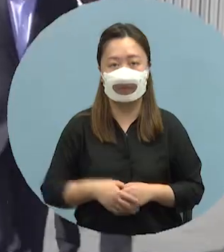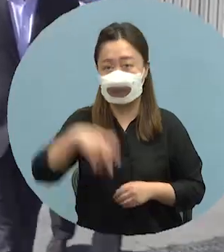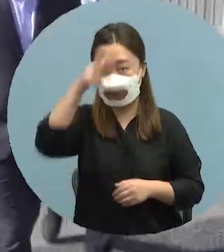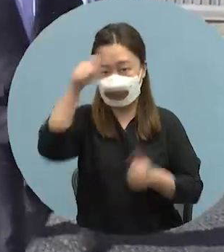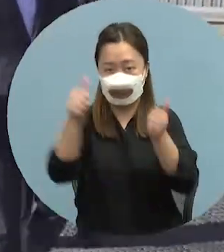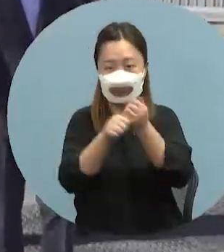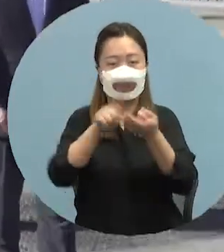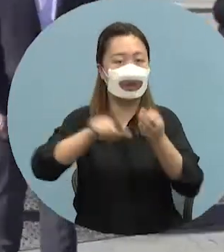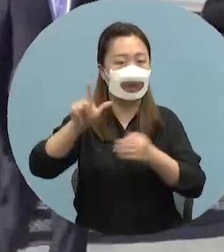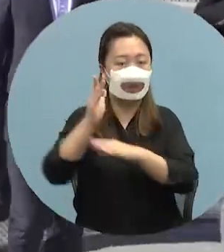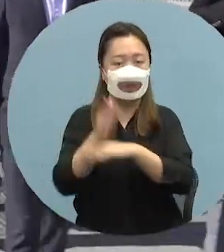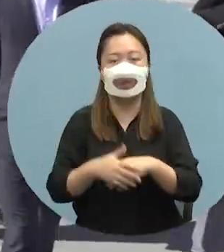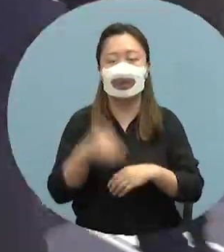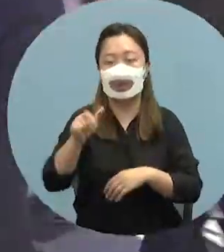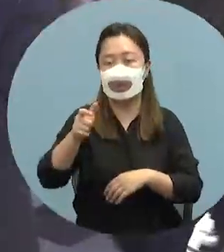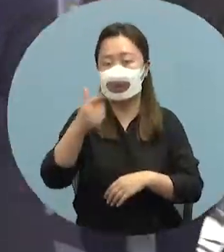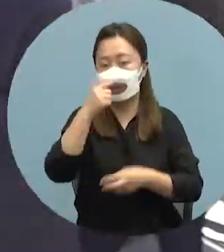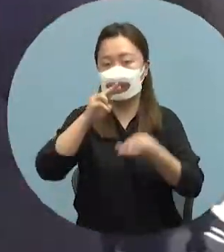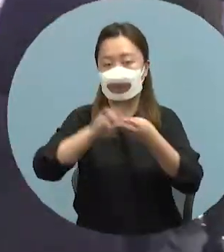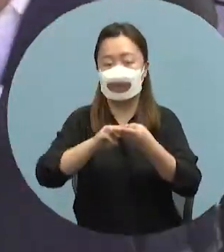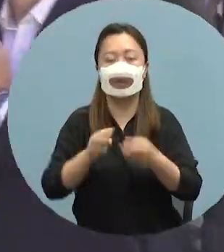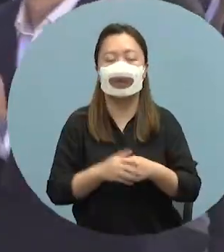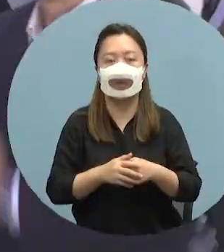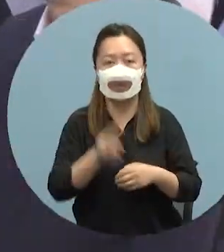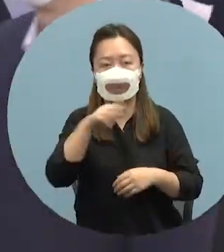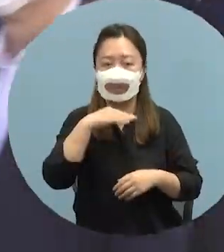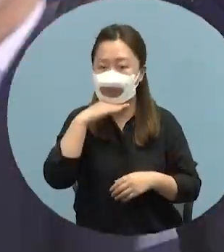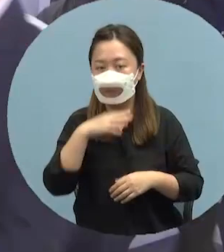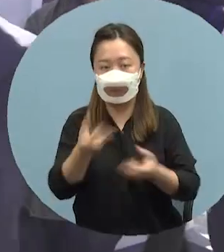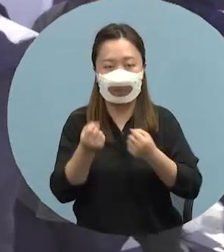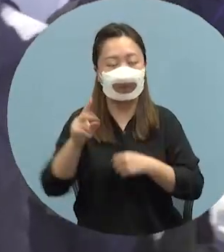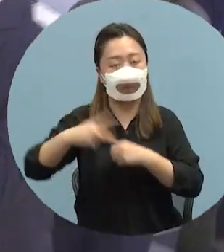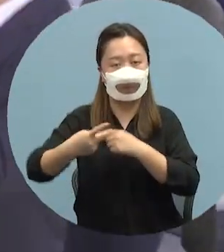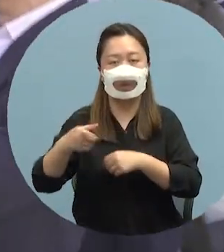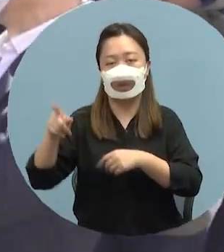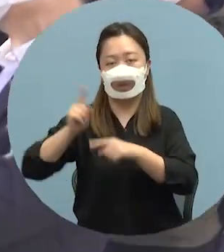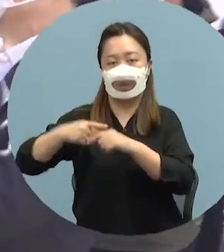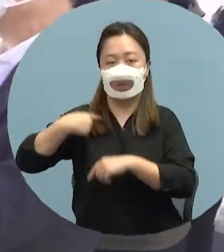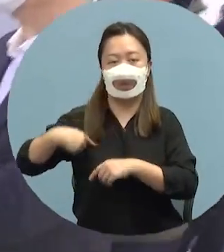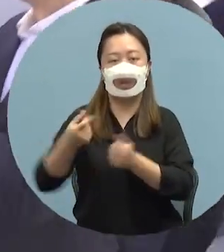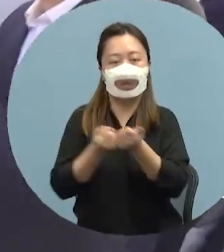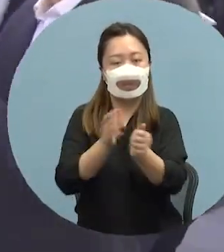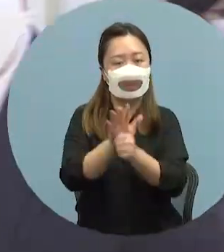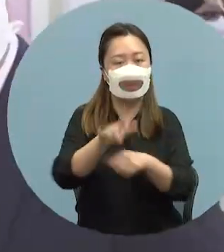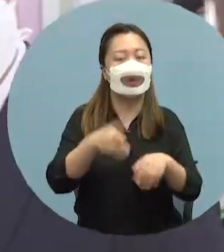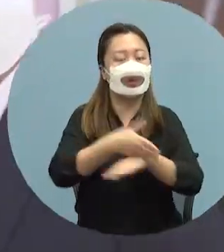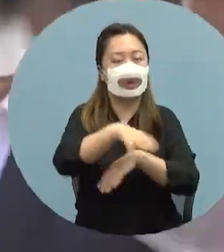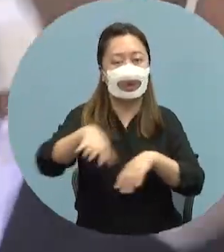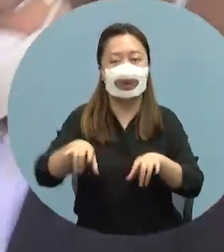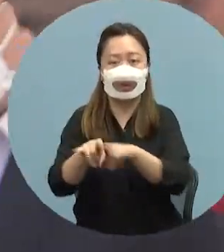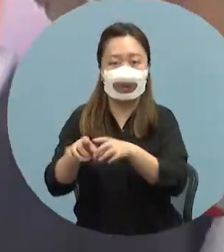政务司司长李家超到元朗新田视察，并且接收第二个由中央援建的社区隔离设